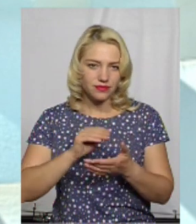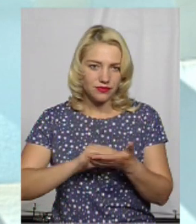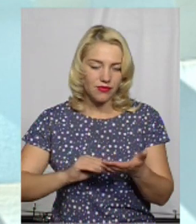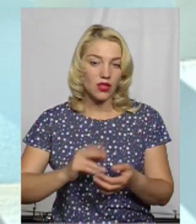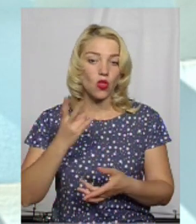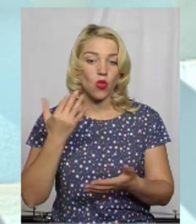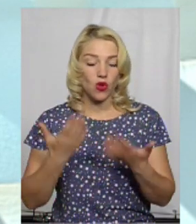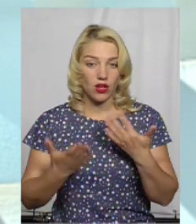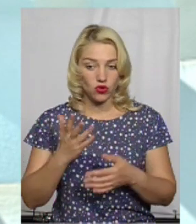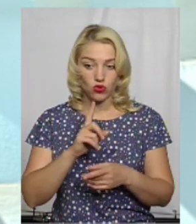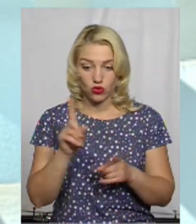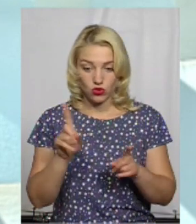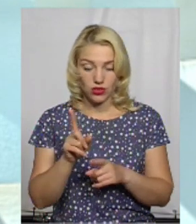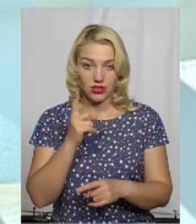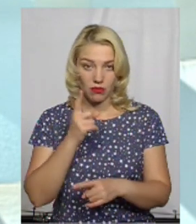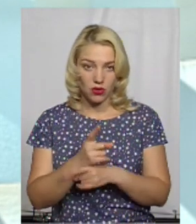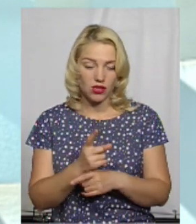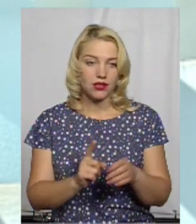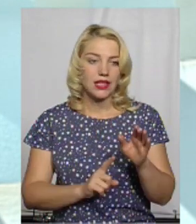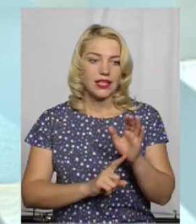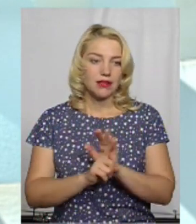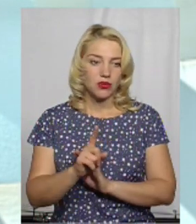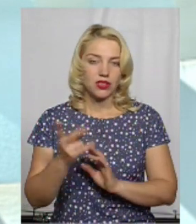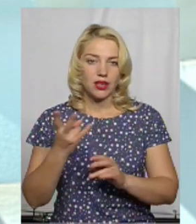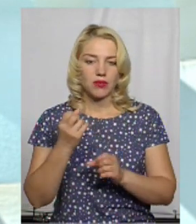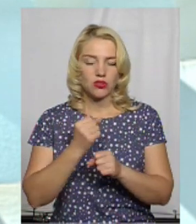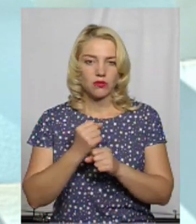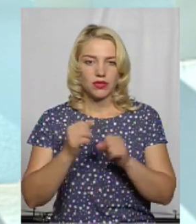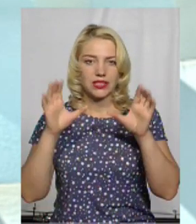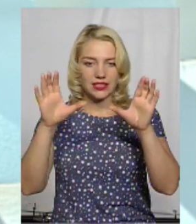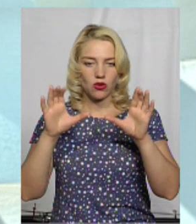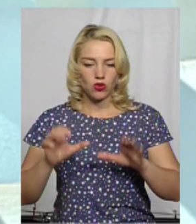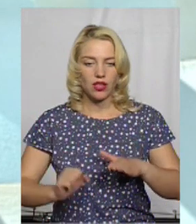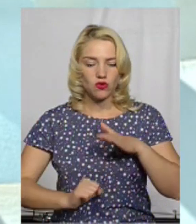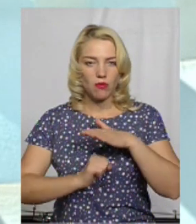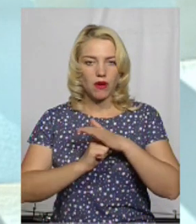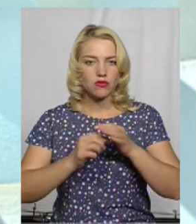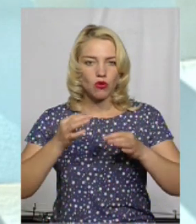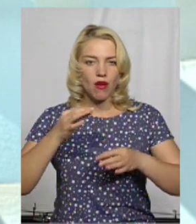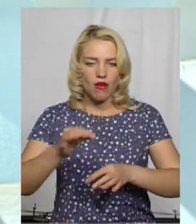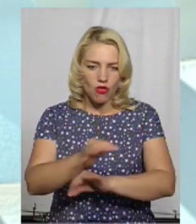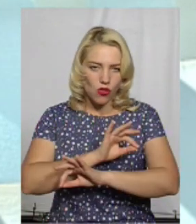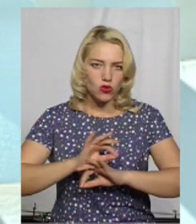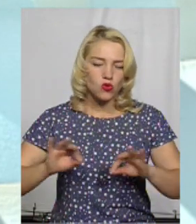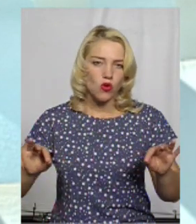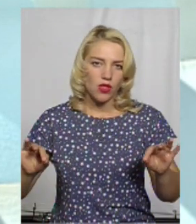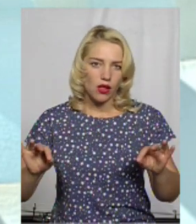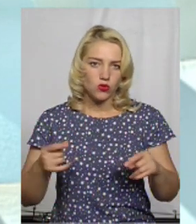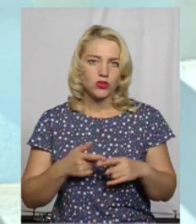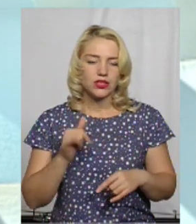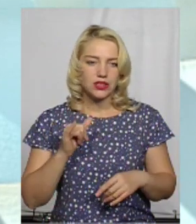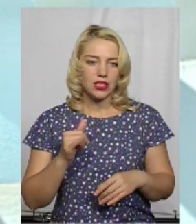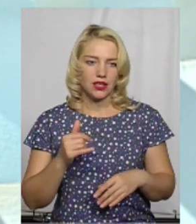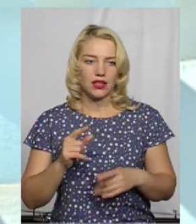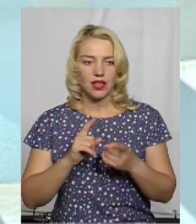перед тим, як щось забороняти, власне, треба зробити законодавчу базу досконалою. Натомість,